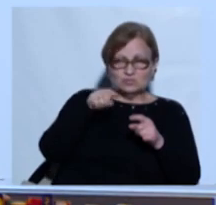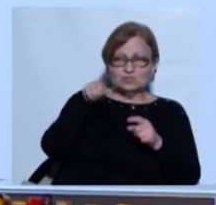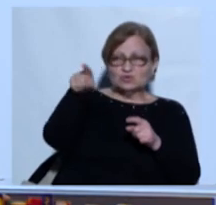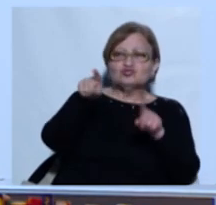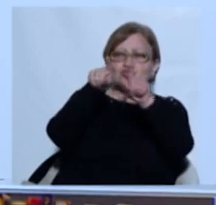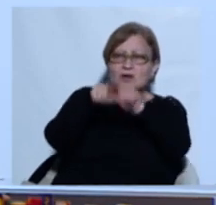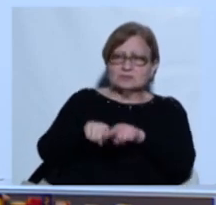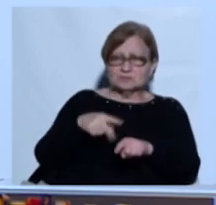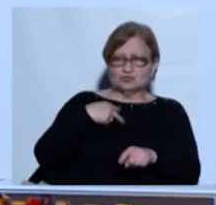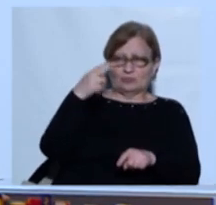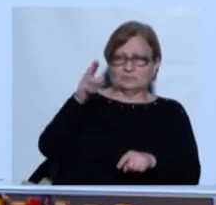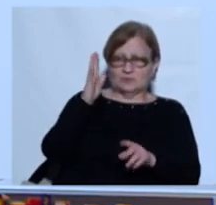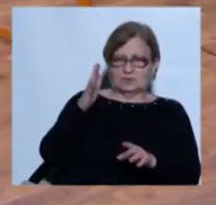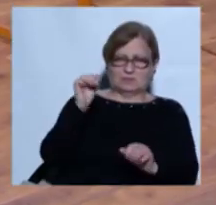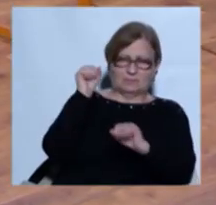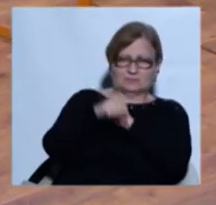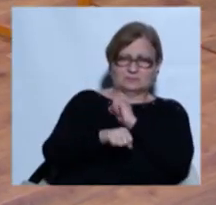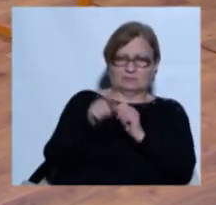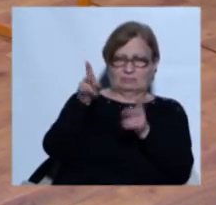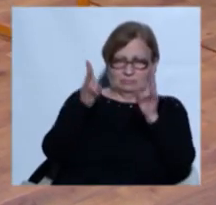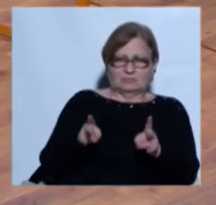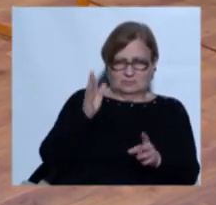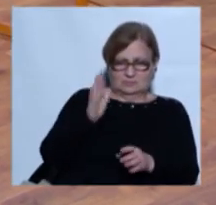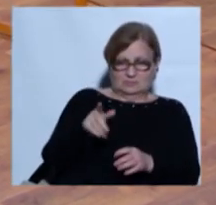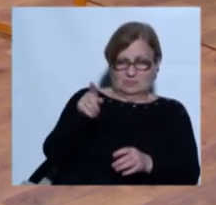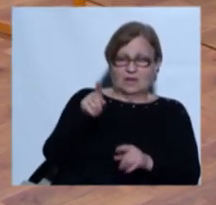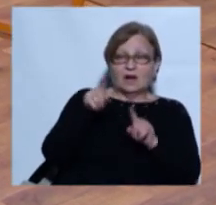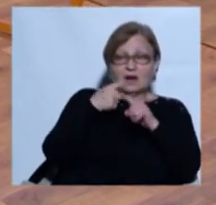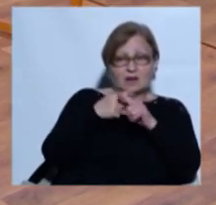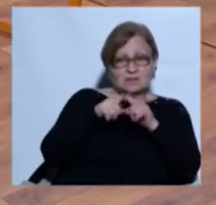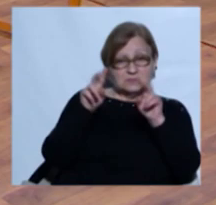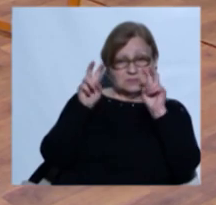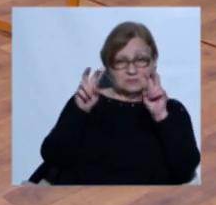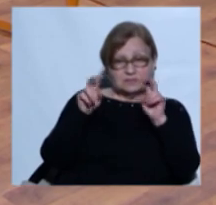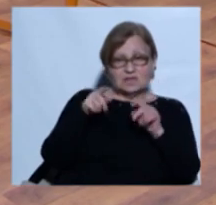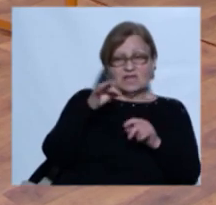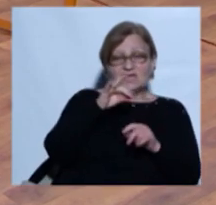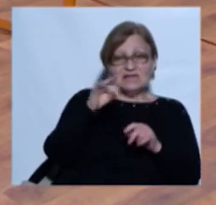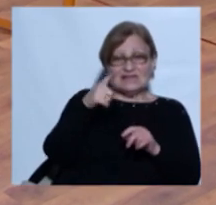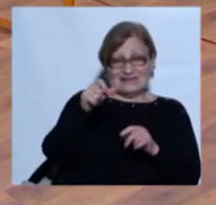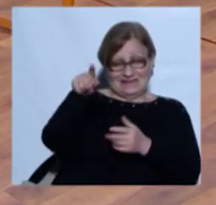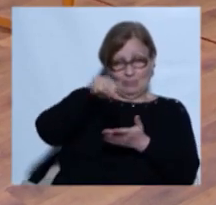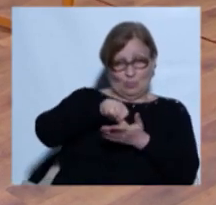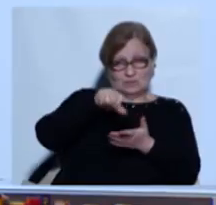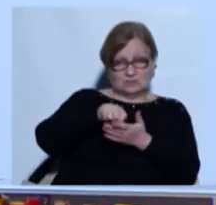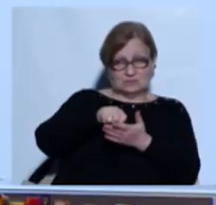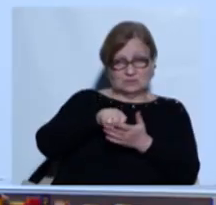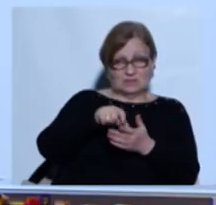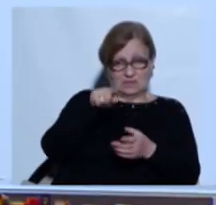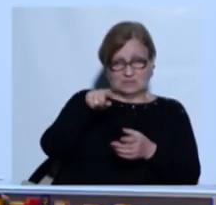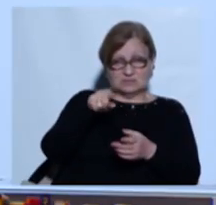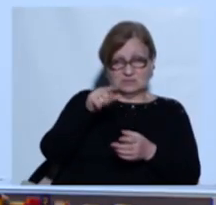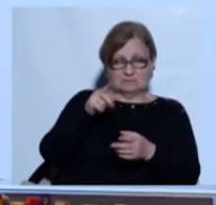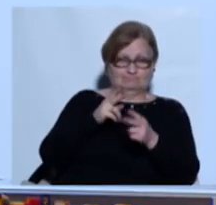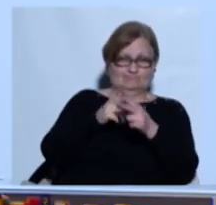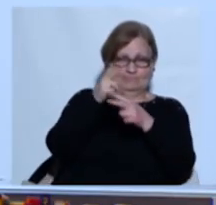შენს დაგამხობენ, ხო? აი ეს თემა გახდება იგის ფერიცვალების თავარი ბიძგი. ჩვენ გვახსოვდეს, რომ